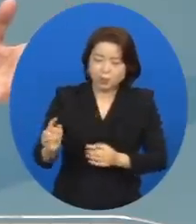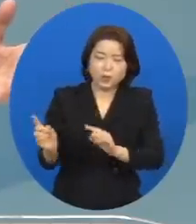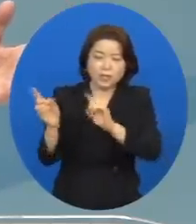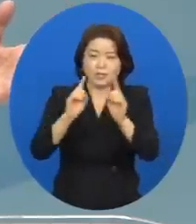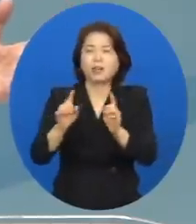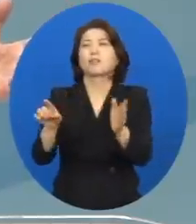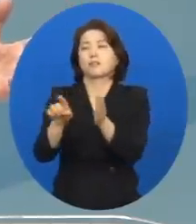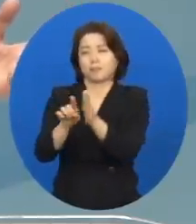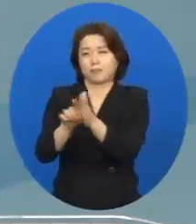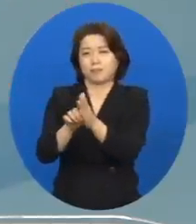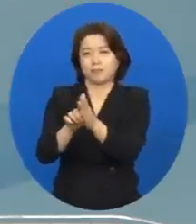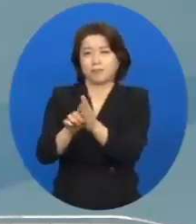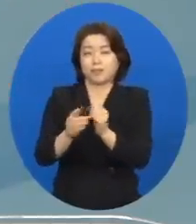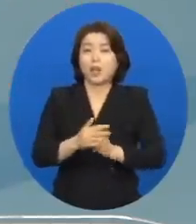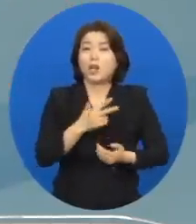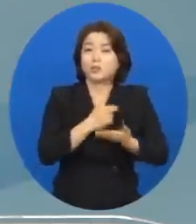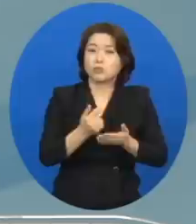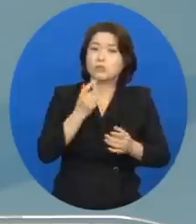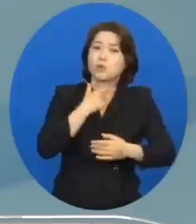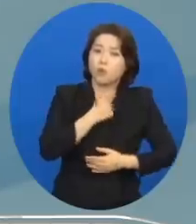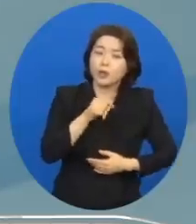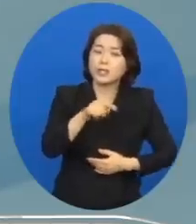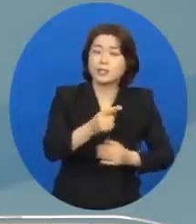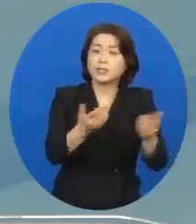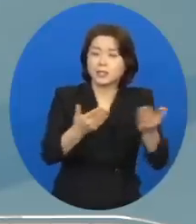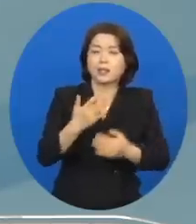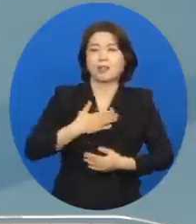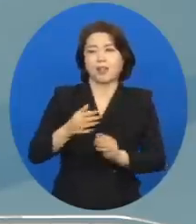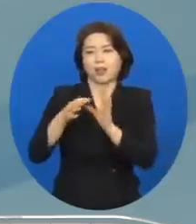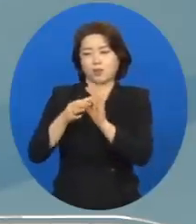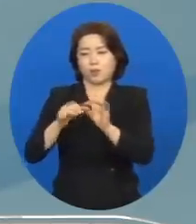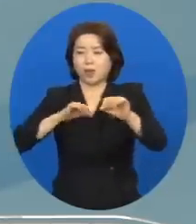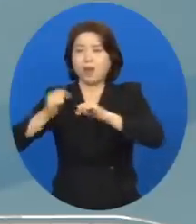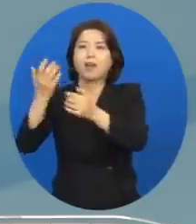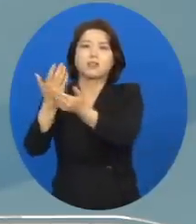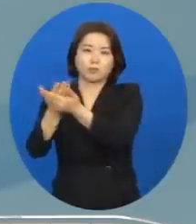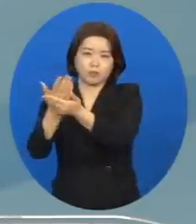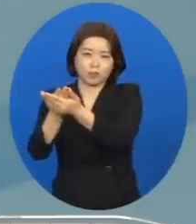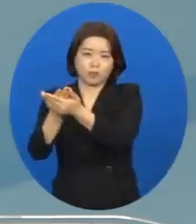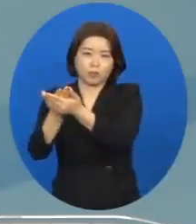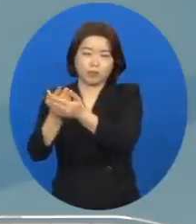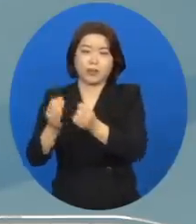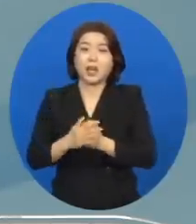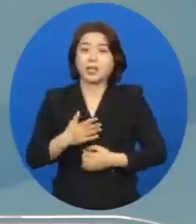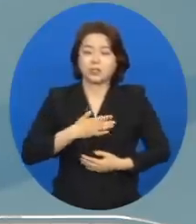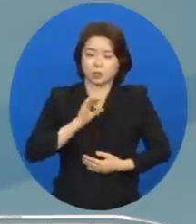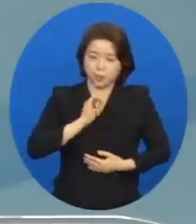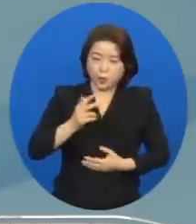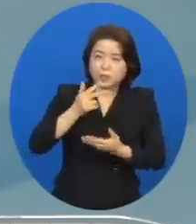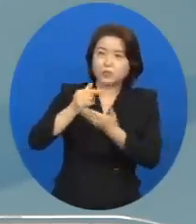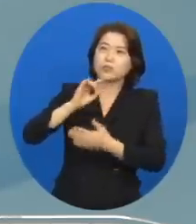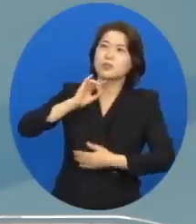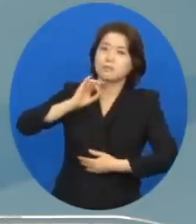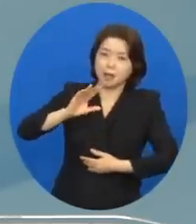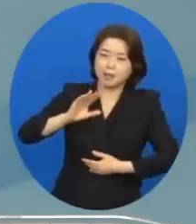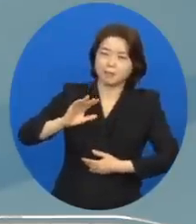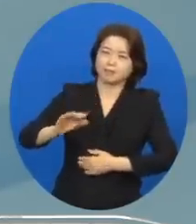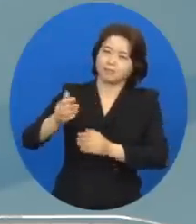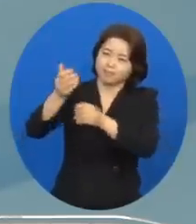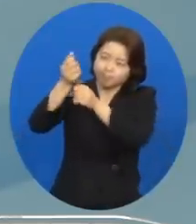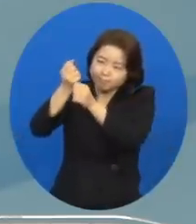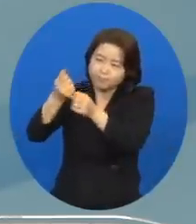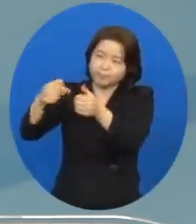믿습니다. 주님이 원하시는 일을 저를 통하여 행하십시오. 저는 오직 주님만, 오직